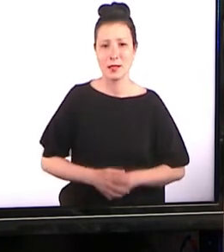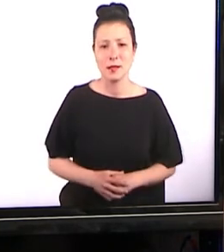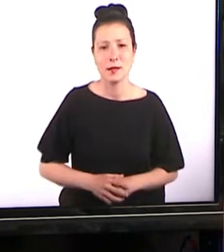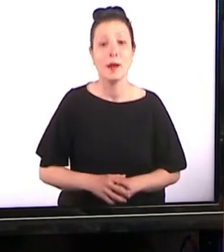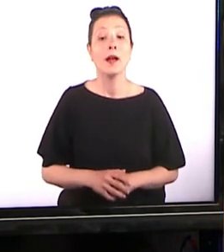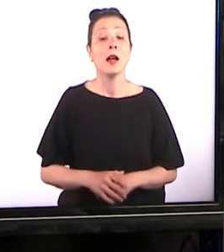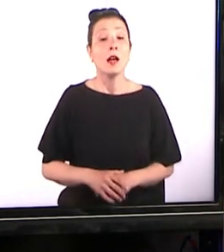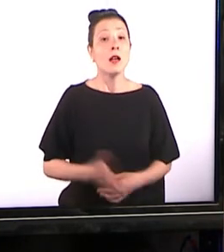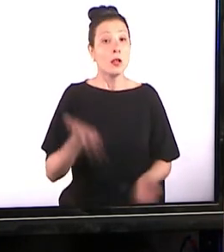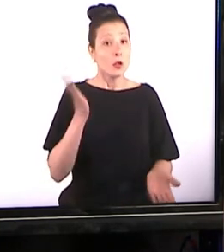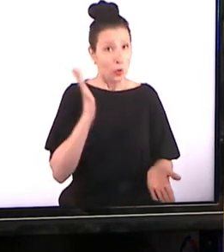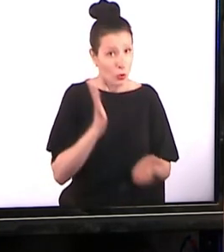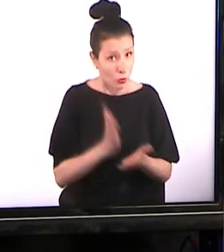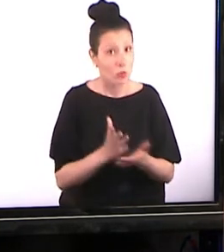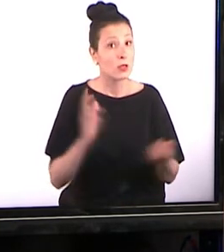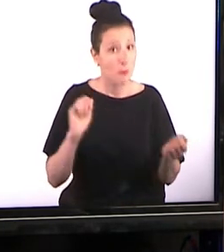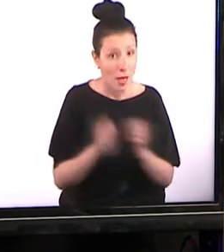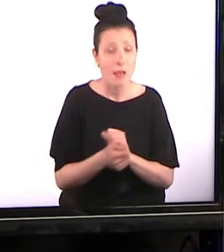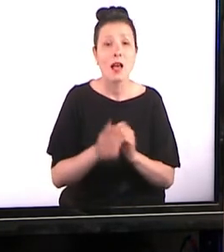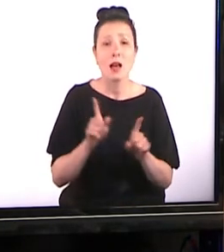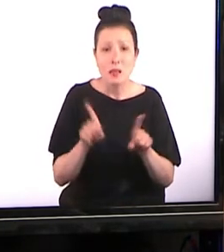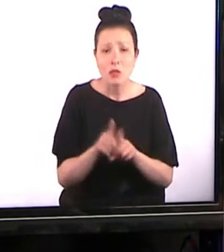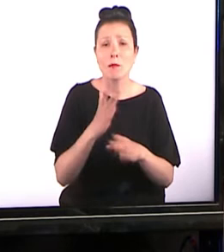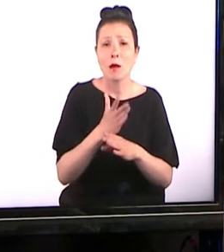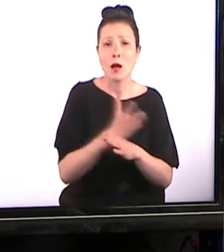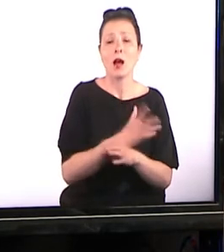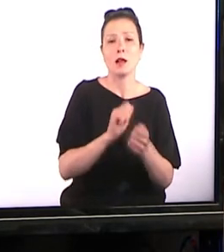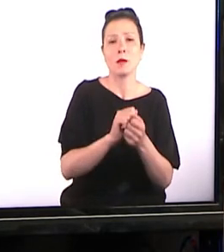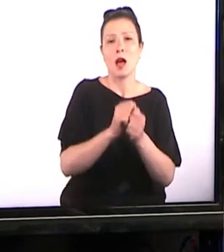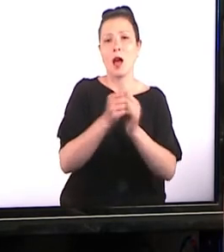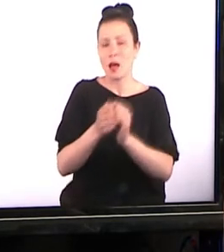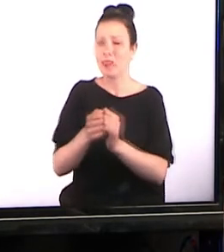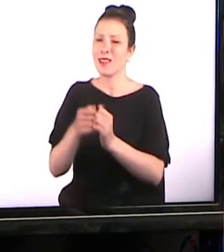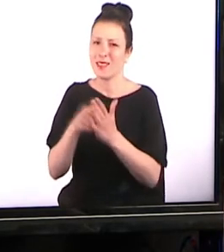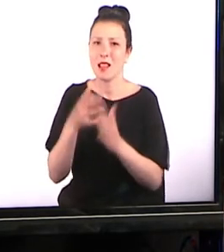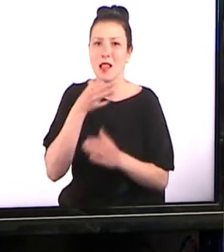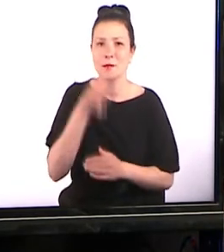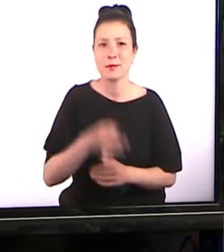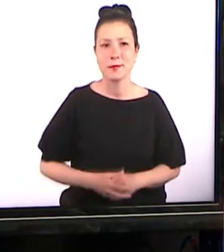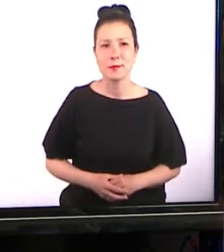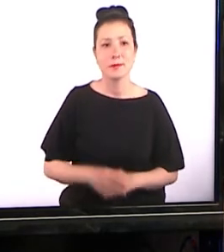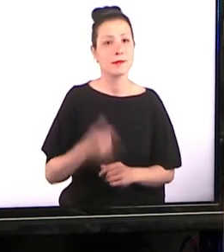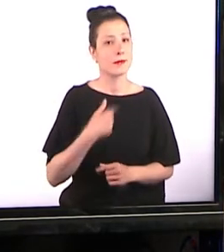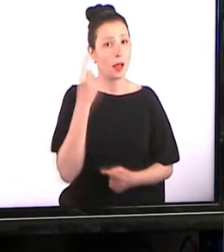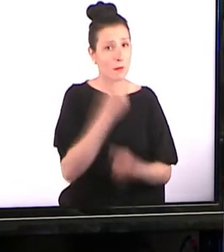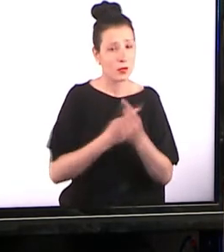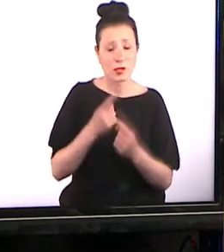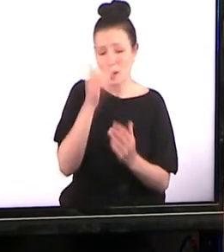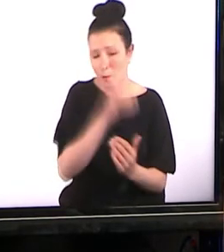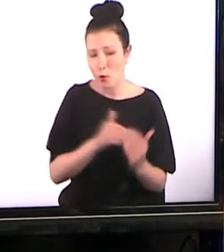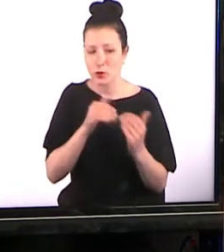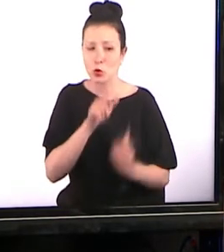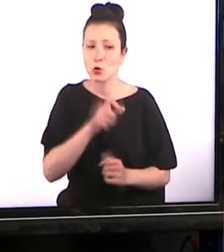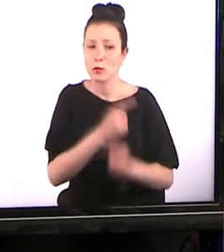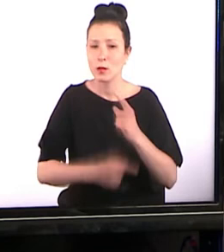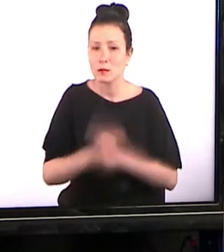zmieniło i powoli zmienia ku lepszemu. I ja myślę, że to takie podejście do tej osoby z niepełnosprawnością,